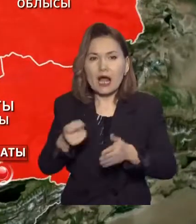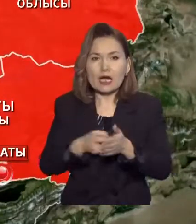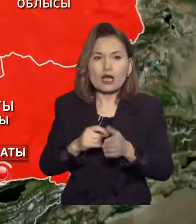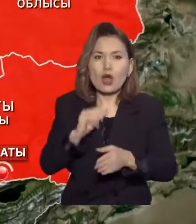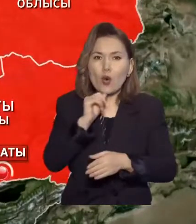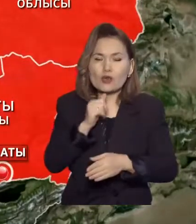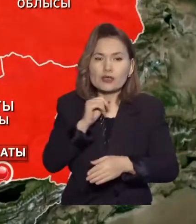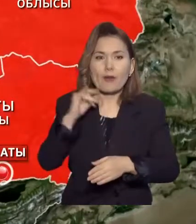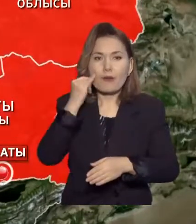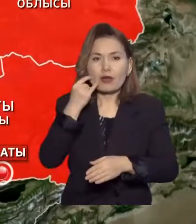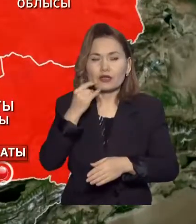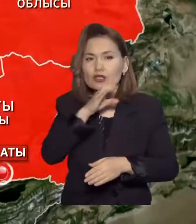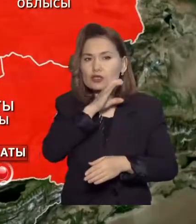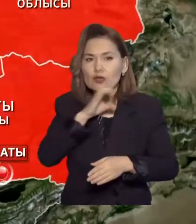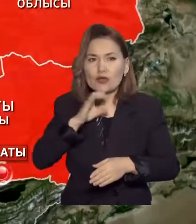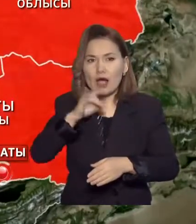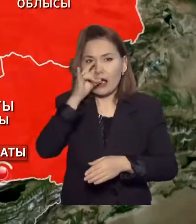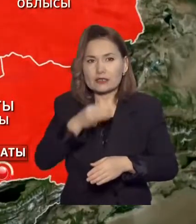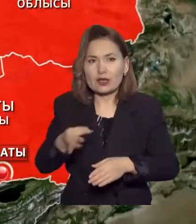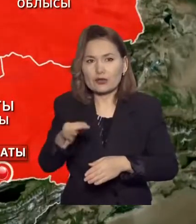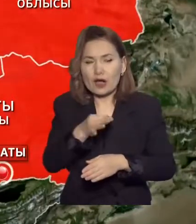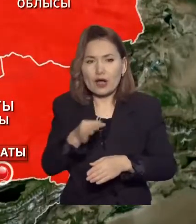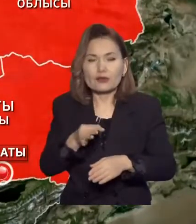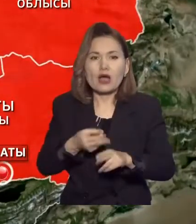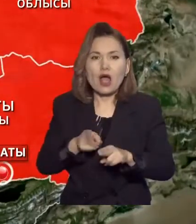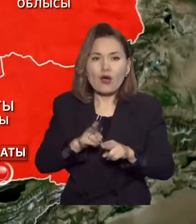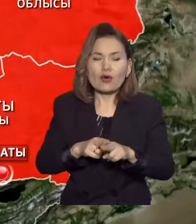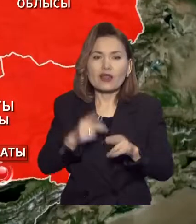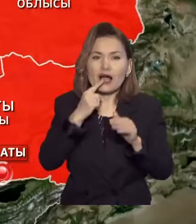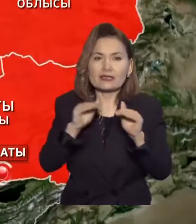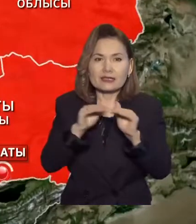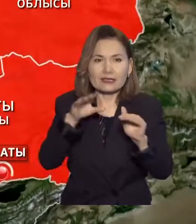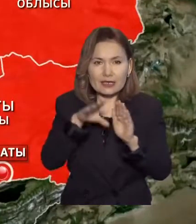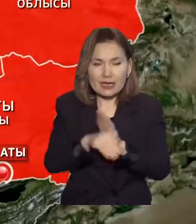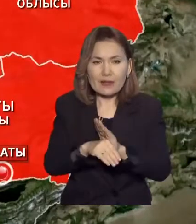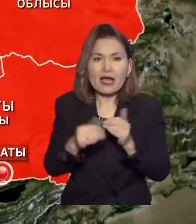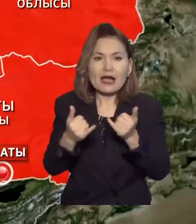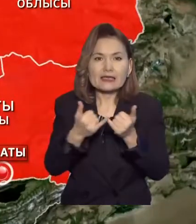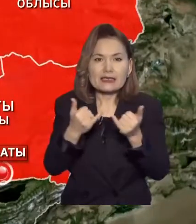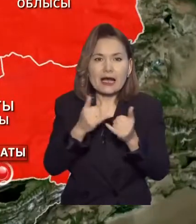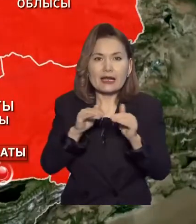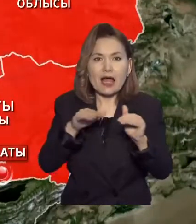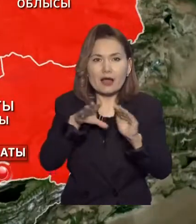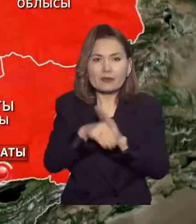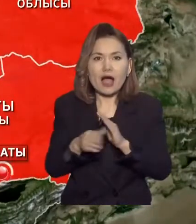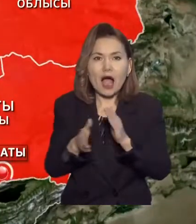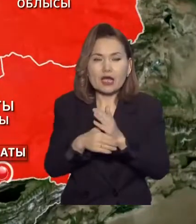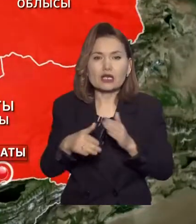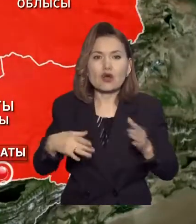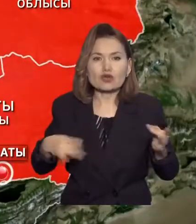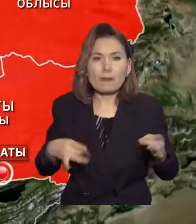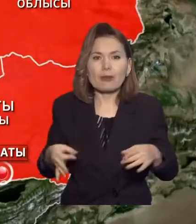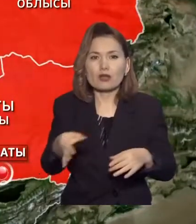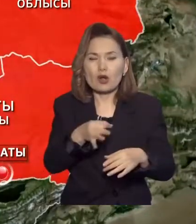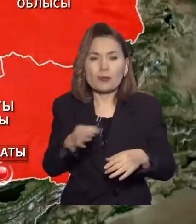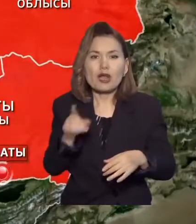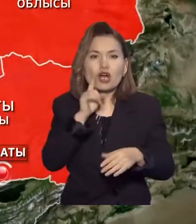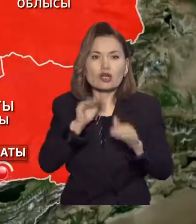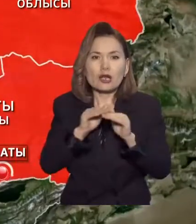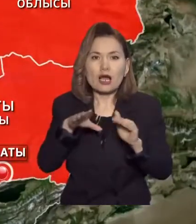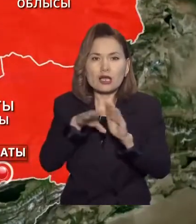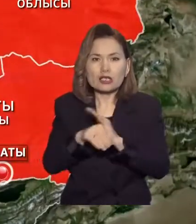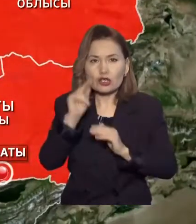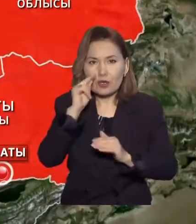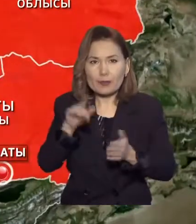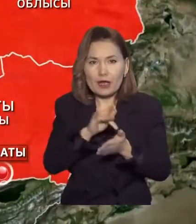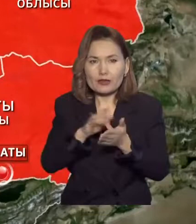Қостанай, Павлодар, Солтүстік Қазақстан облыстары қауіптің жоғары деңгейінде. Сары аймақта Атырау және Жамбыл облыстары тұр. Жасыл аймақта Шымген